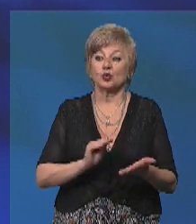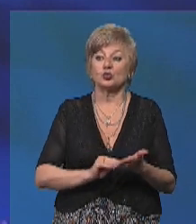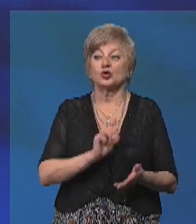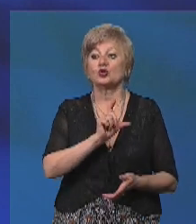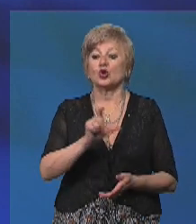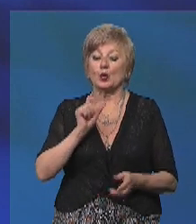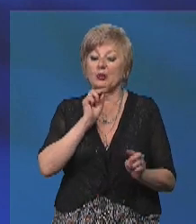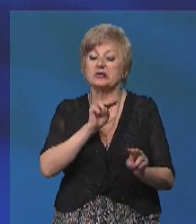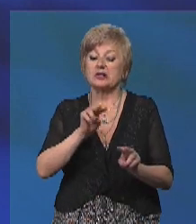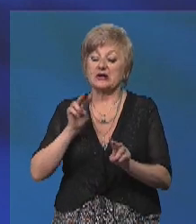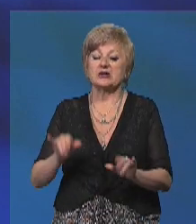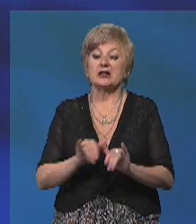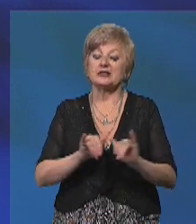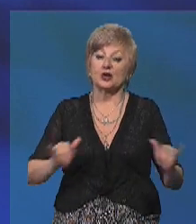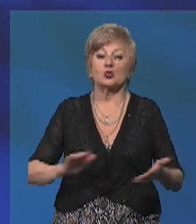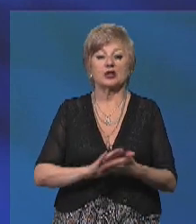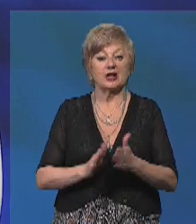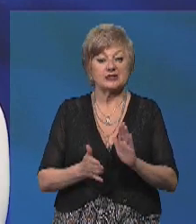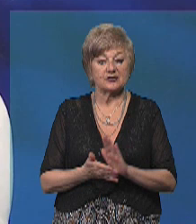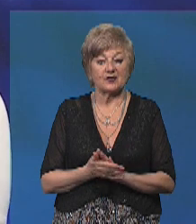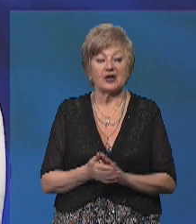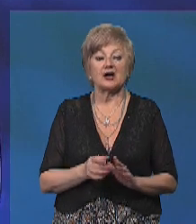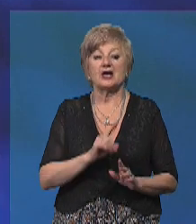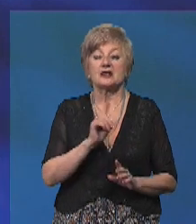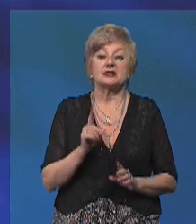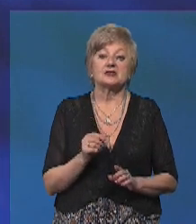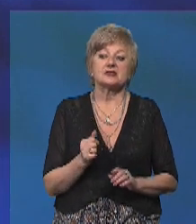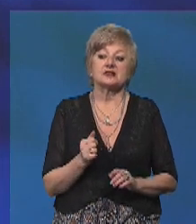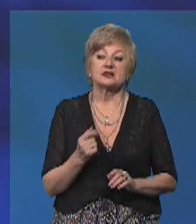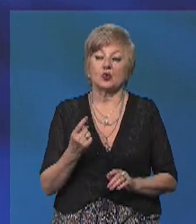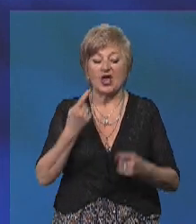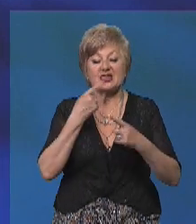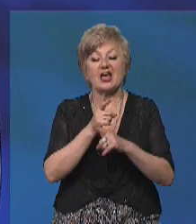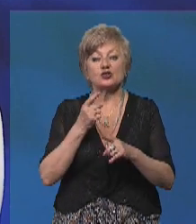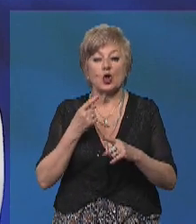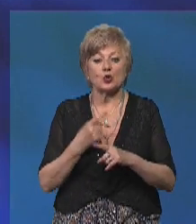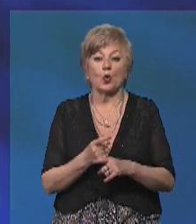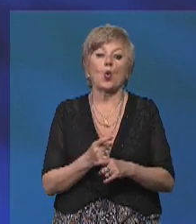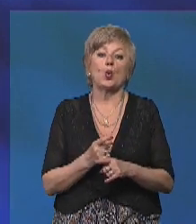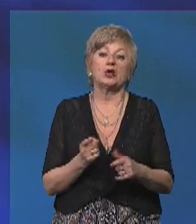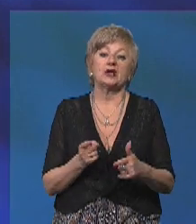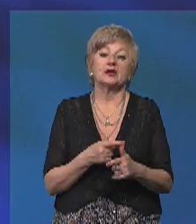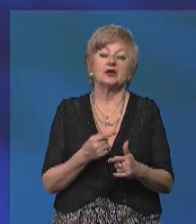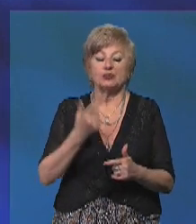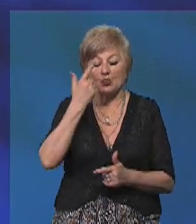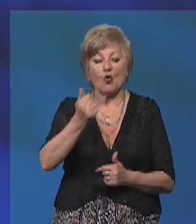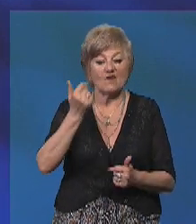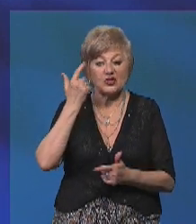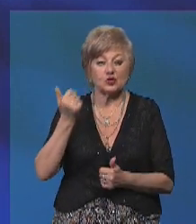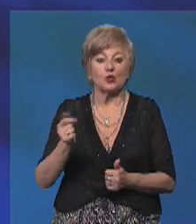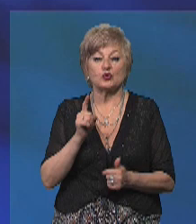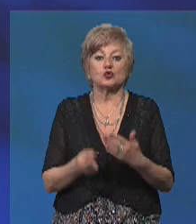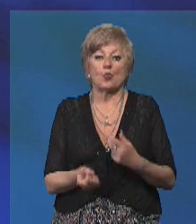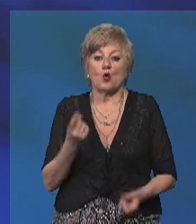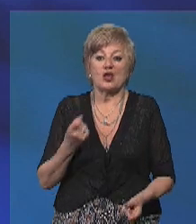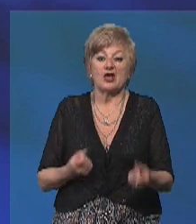які стежили за розвитком ситуації, за тими технологіями або тими повідомленнями, які